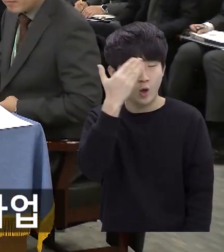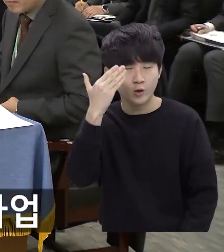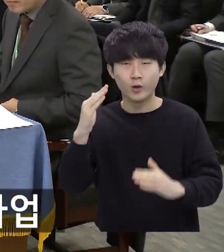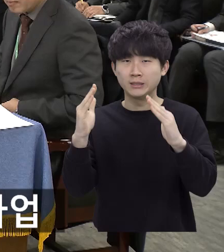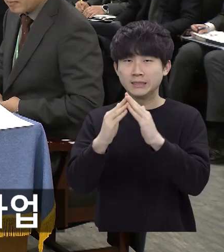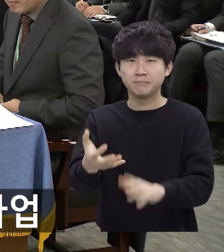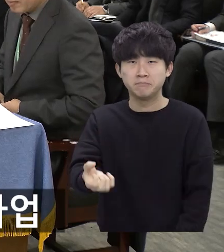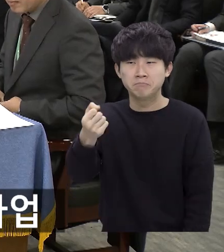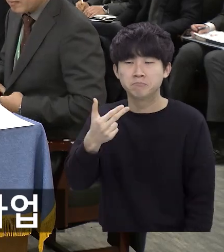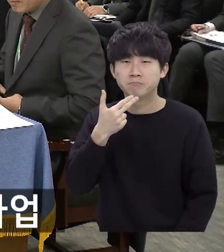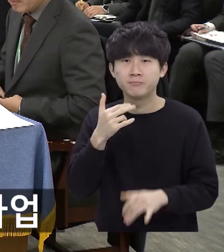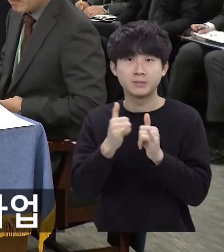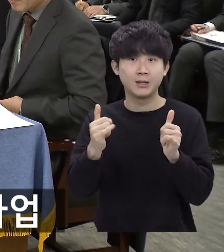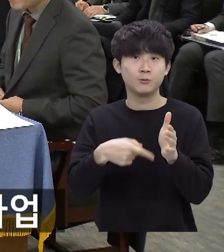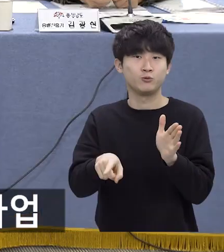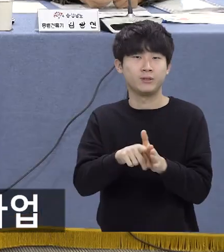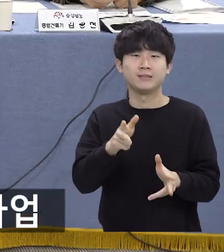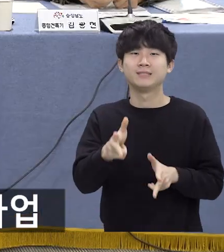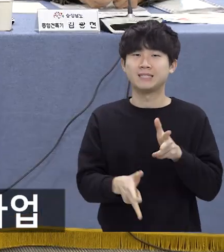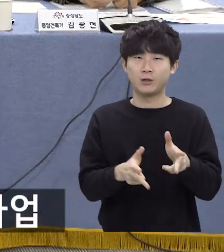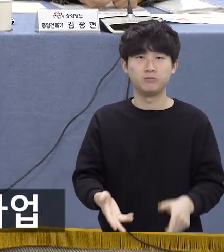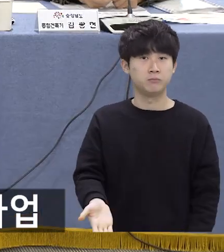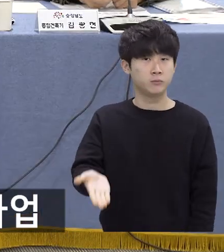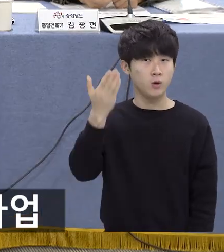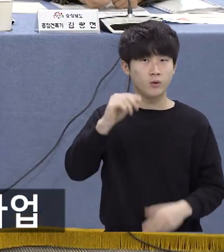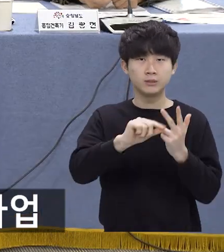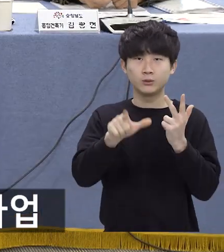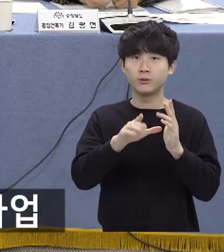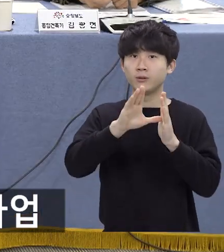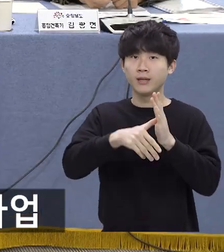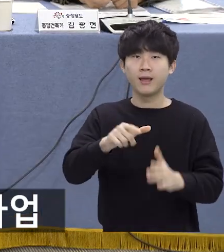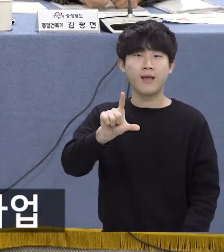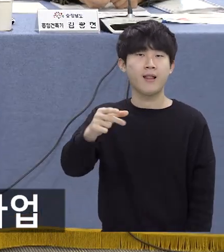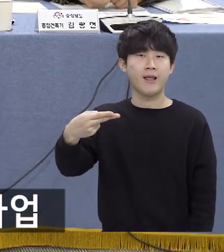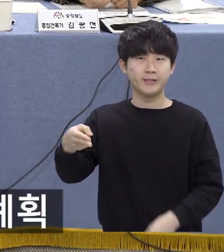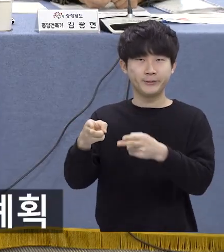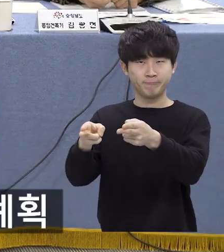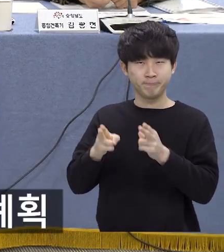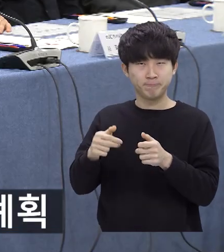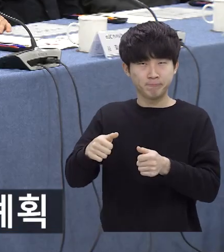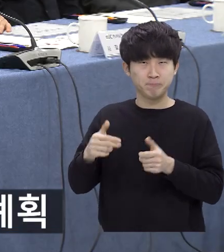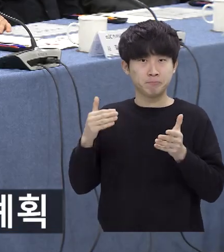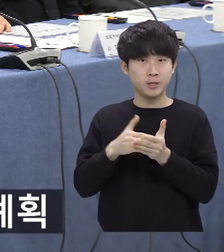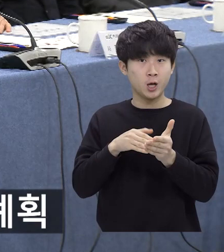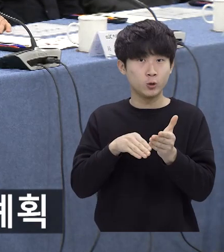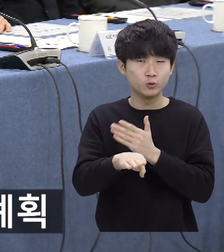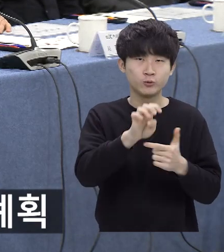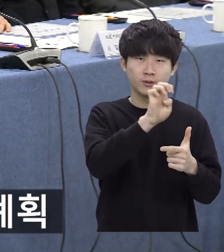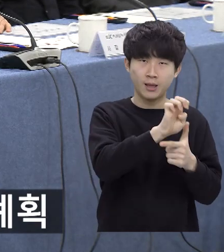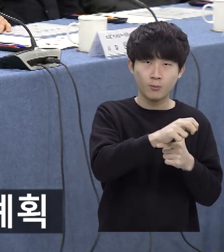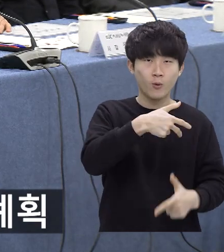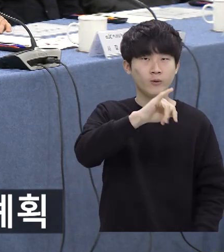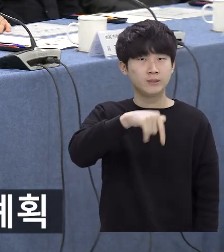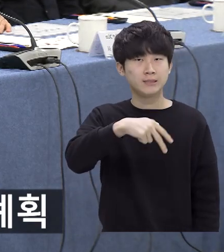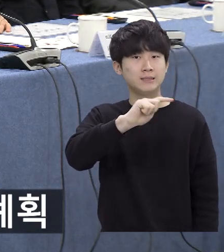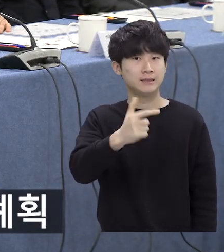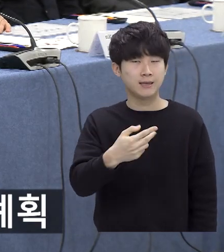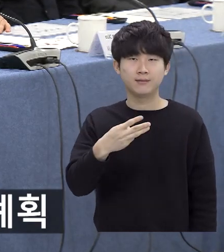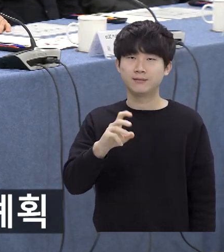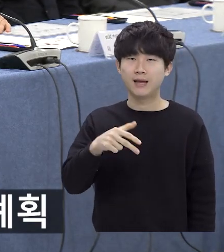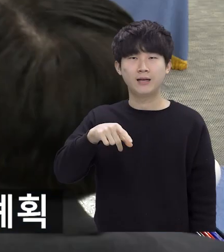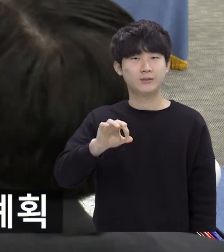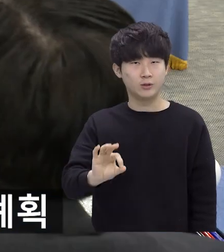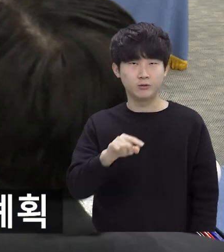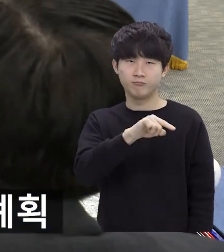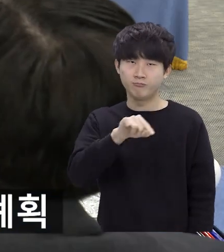등 무주택 서민의 주택 마련을 위해 충남도가 역점 추진하는 사업으로 지난 7월 도는 LH와 협약을 맺고